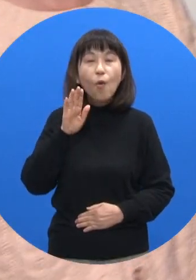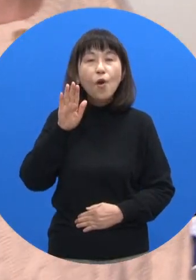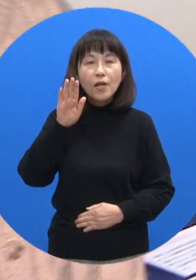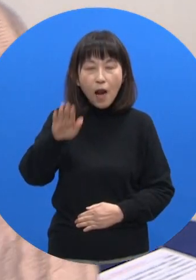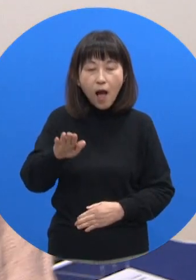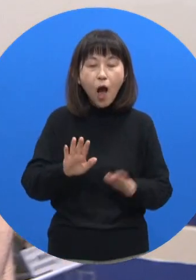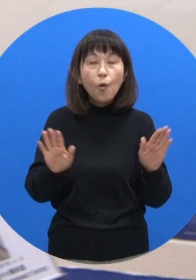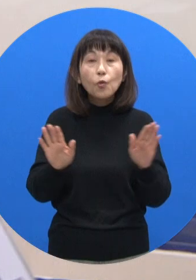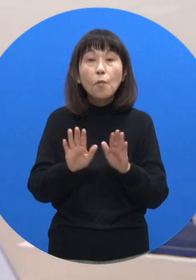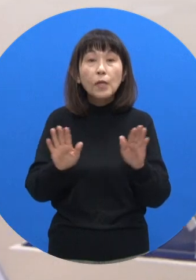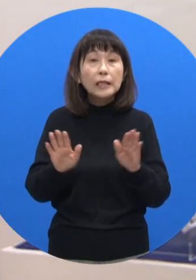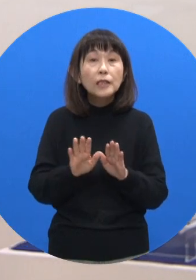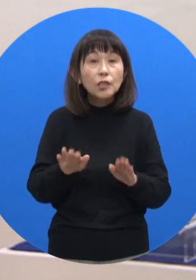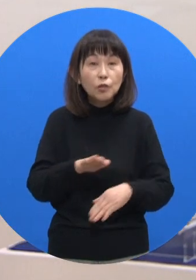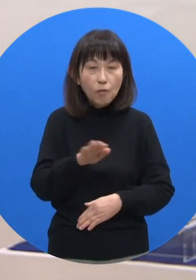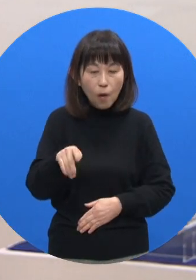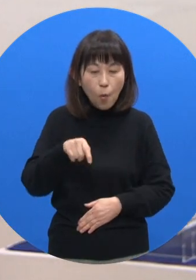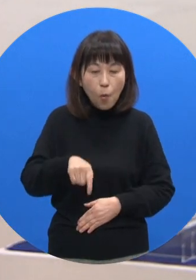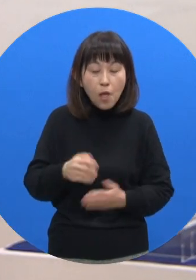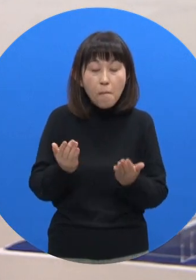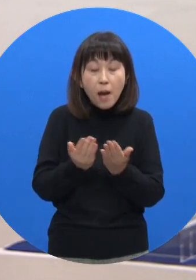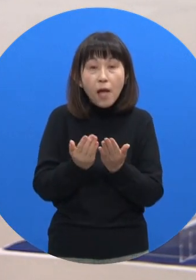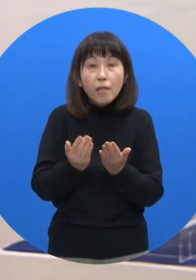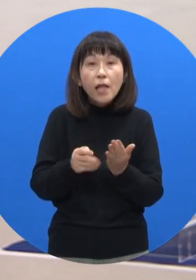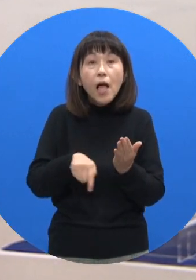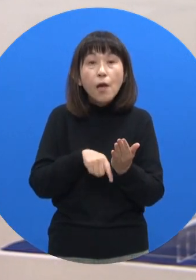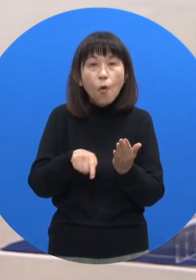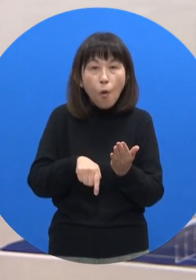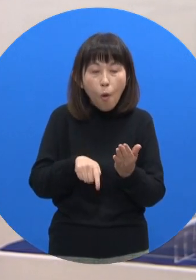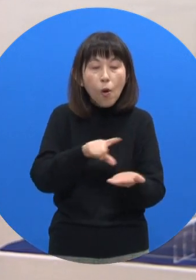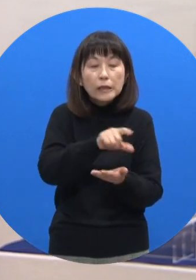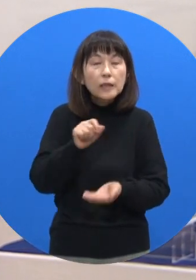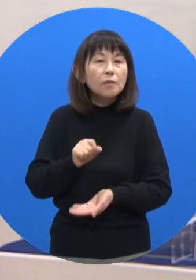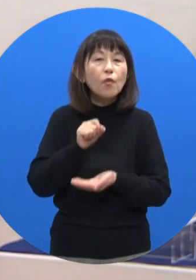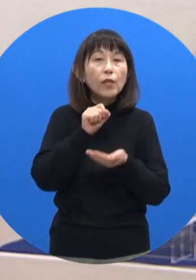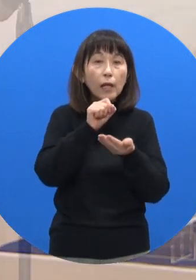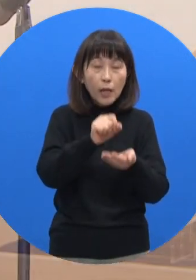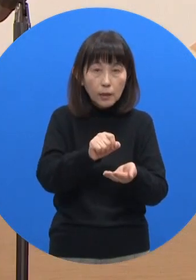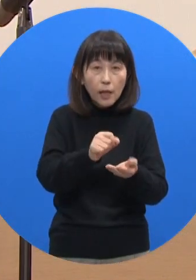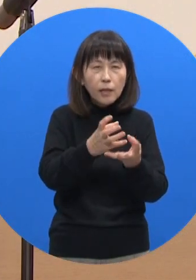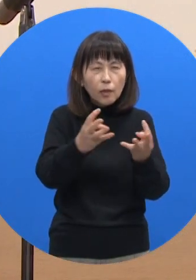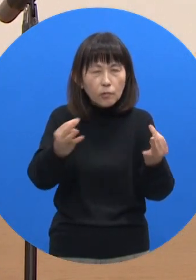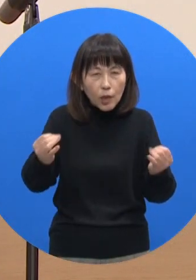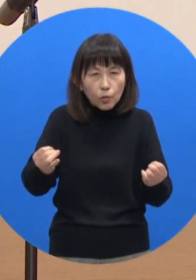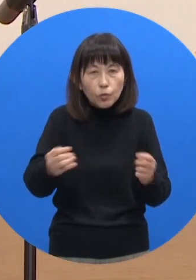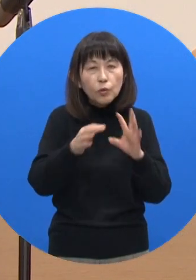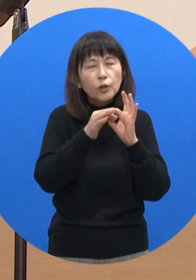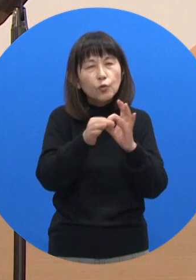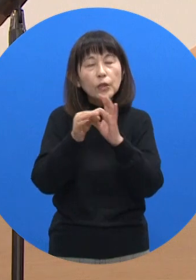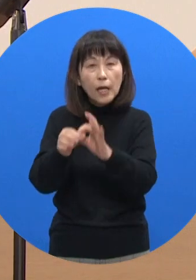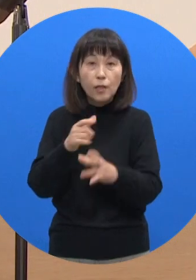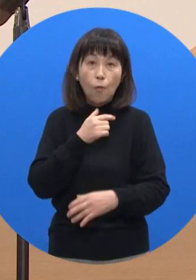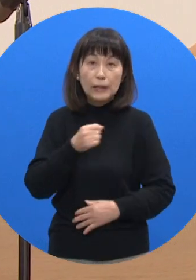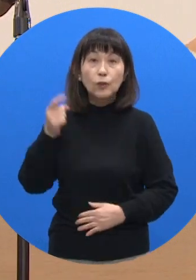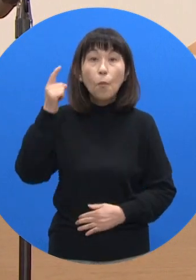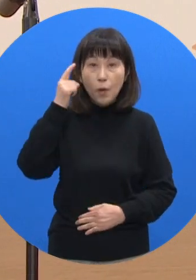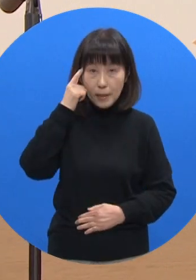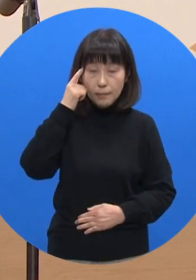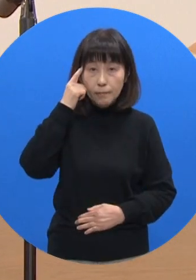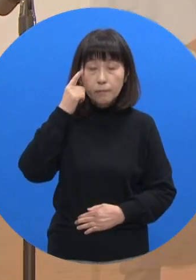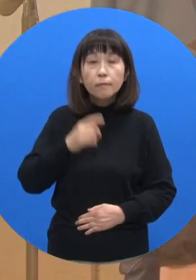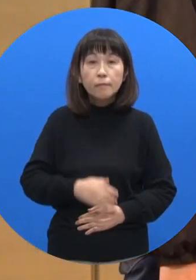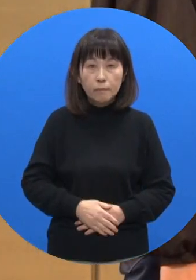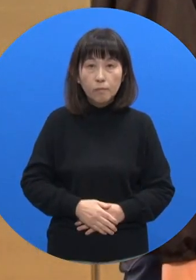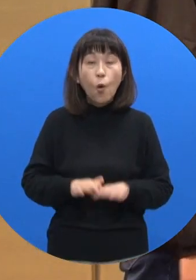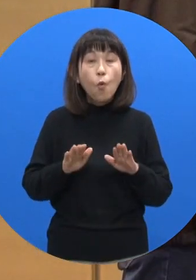り子どもたちにはですね、ここで学んだことを地域に持ち帰ってですね、より多くの人に発信していってほしいなというふうに思っております。 そう